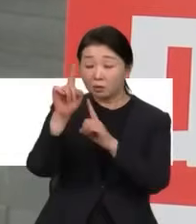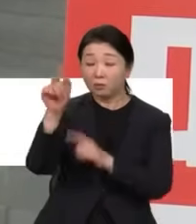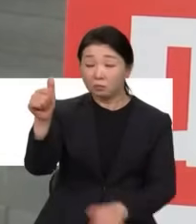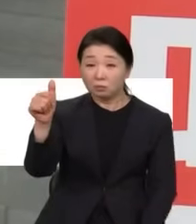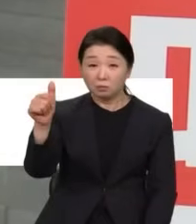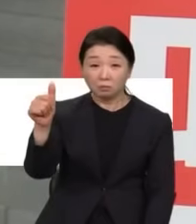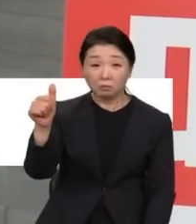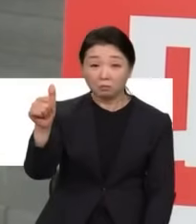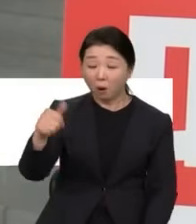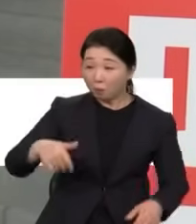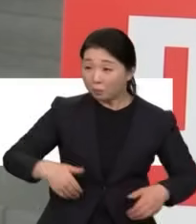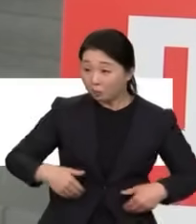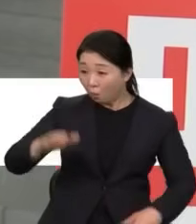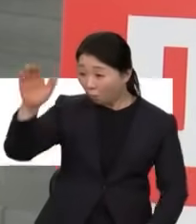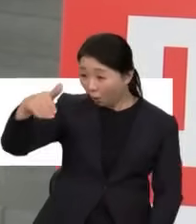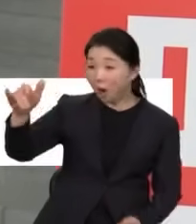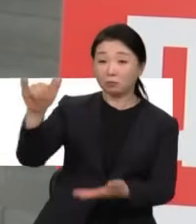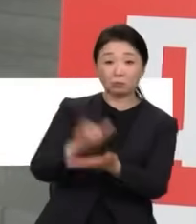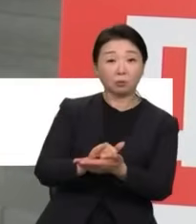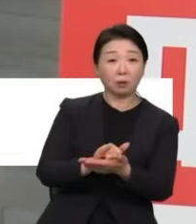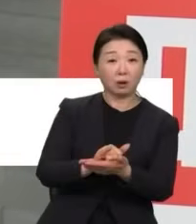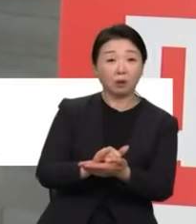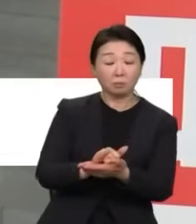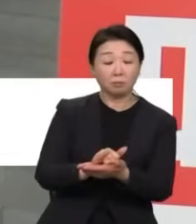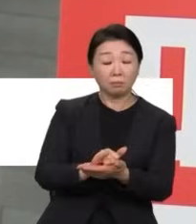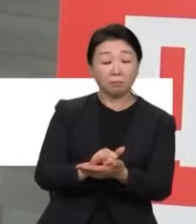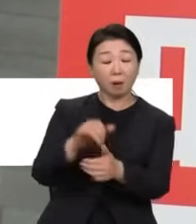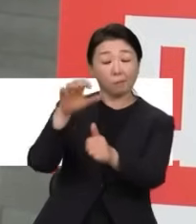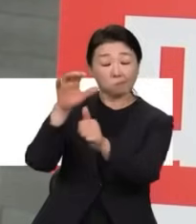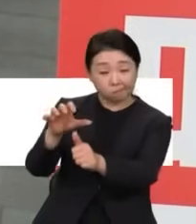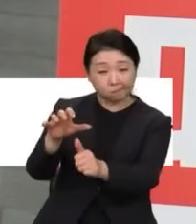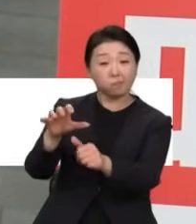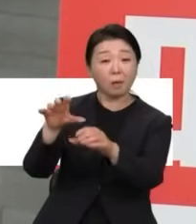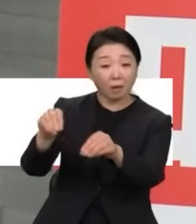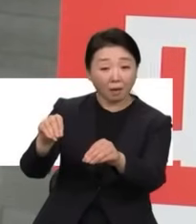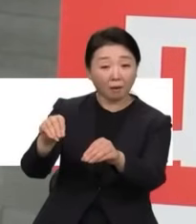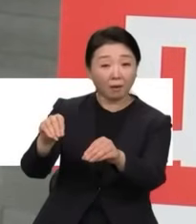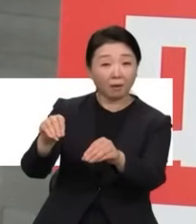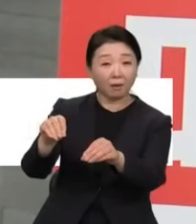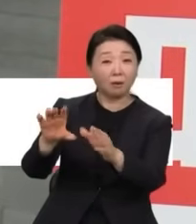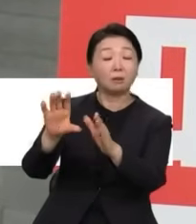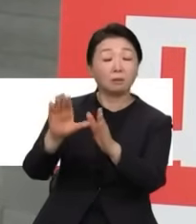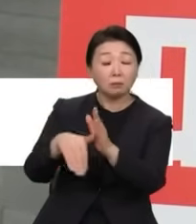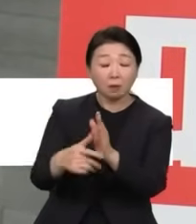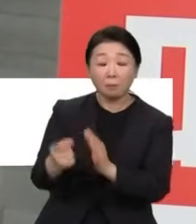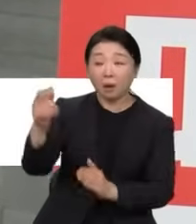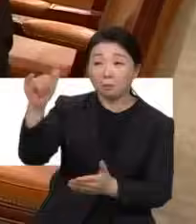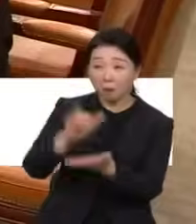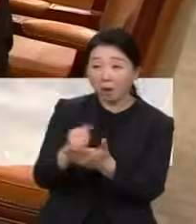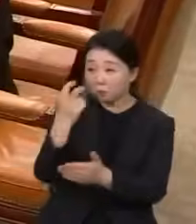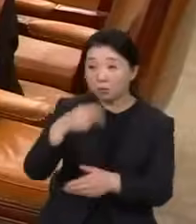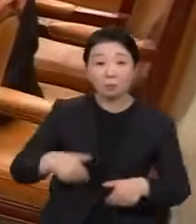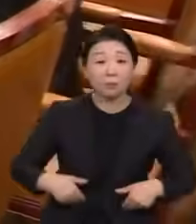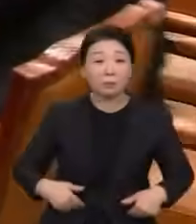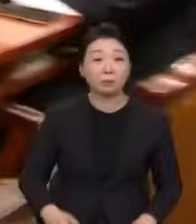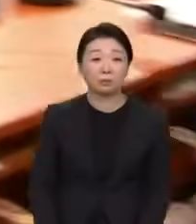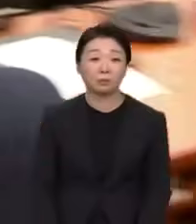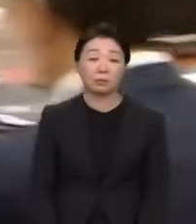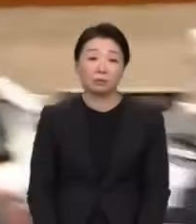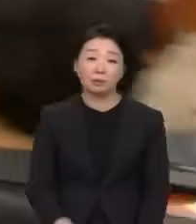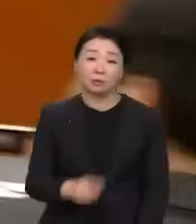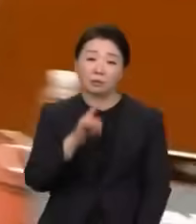뭐 공수처가 그게 출국 금지를 했었더라면 금방 들어와서 언제든 빨리 들어와서 조사를 받아야 되는 건 아닌가요?